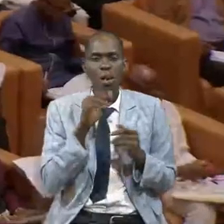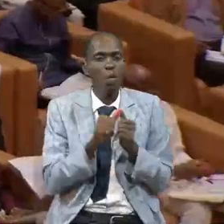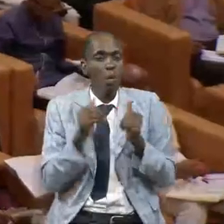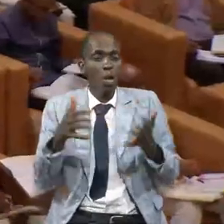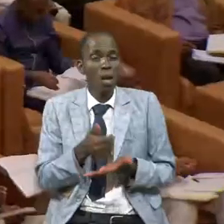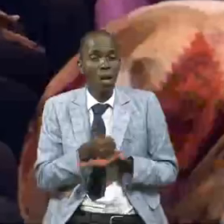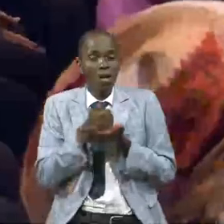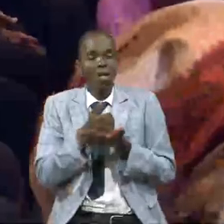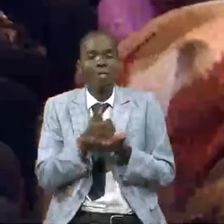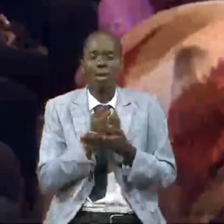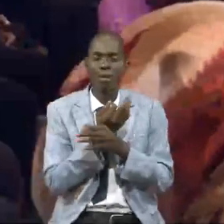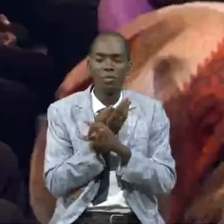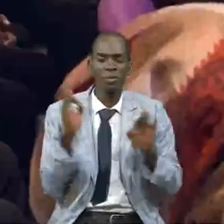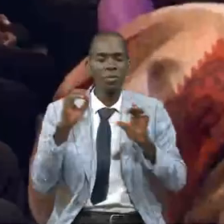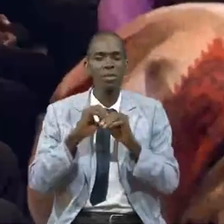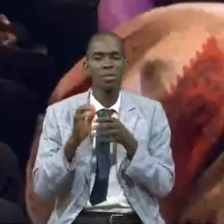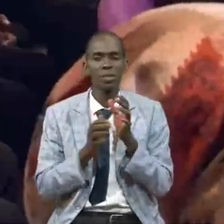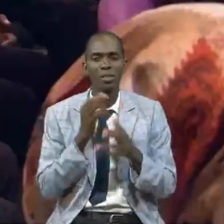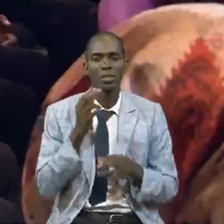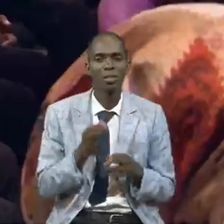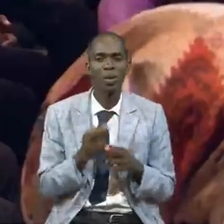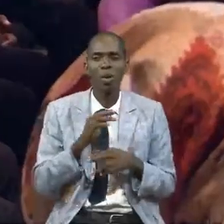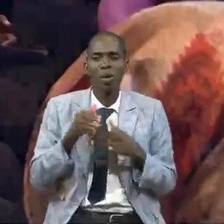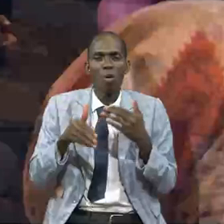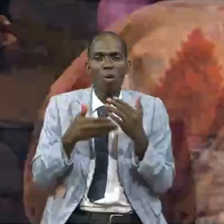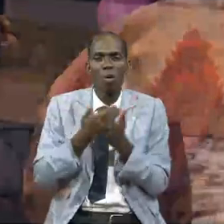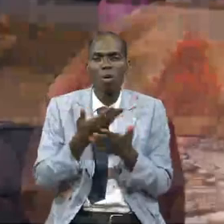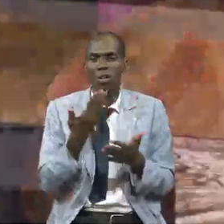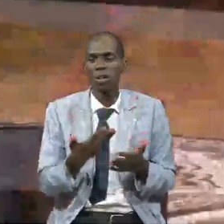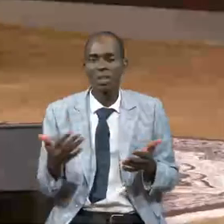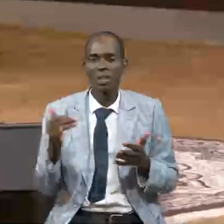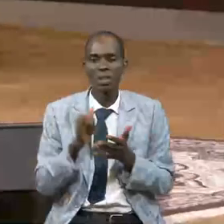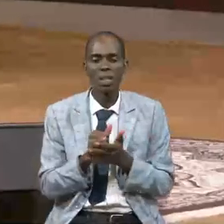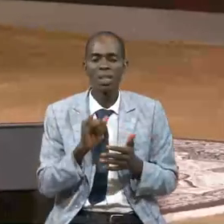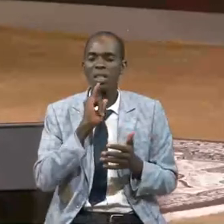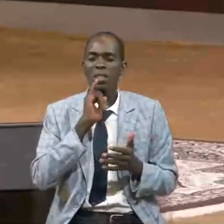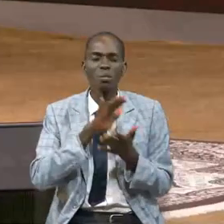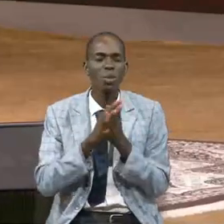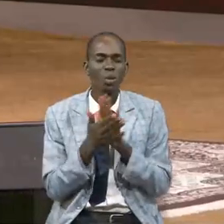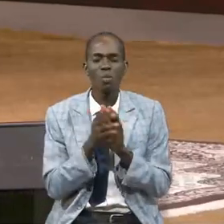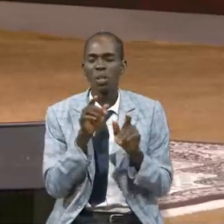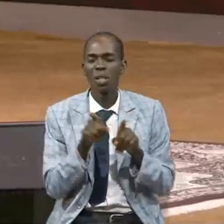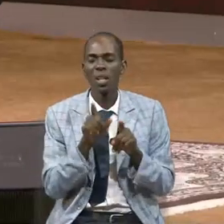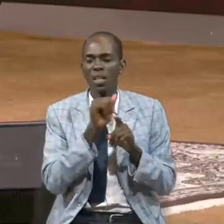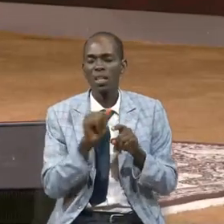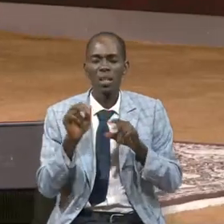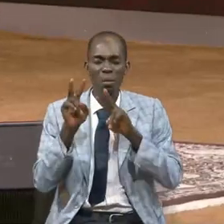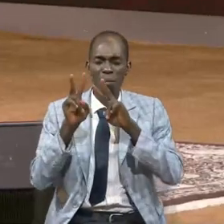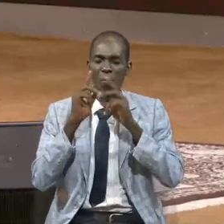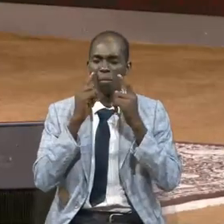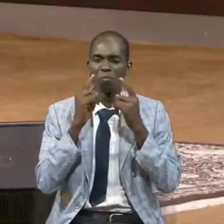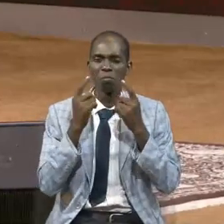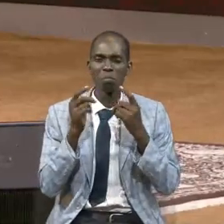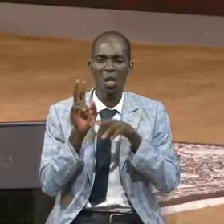sans aide, affranchi. Et toutes les choses qui sont devenues comme habitude, c'est ainsi que vous